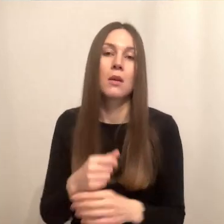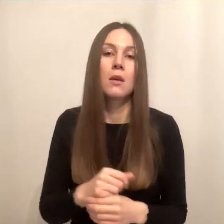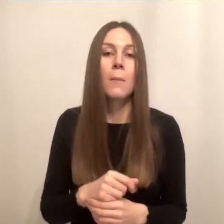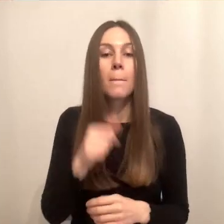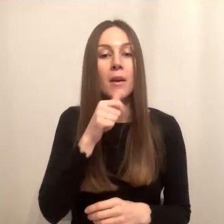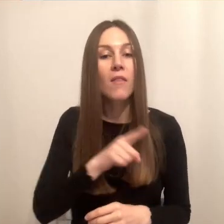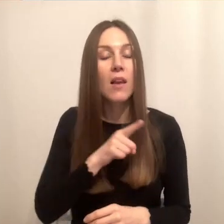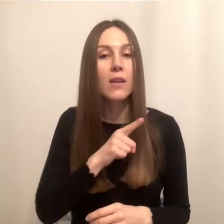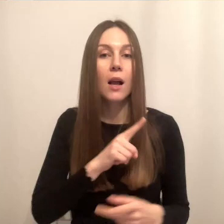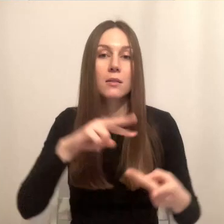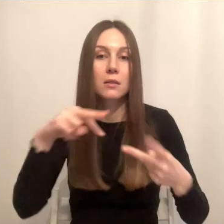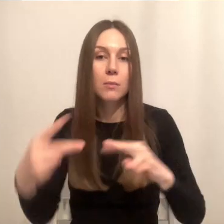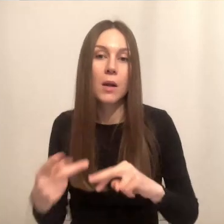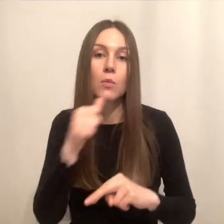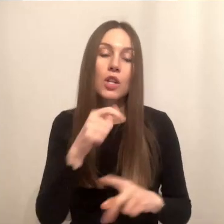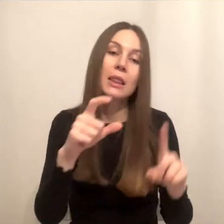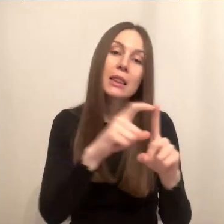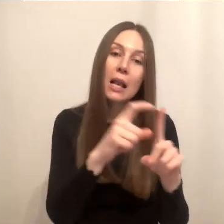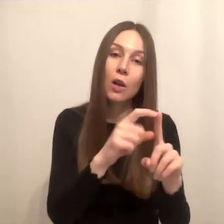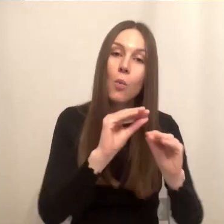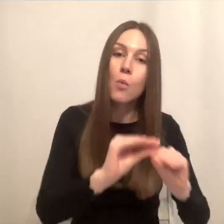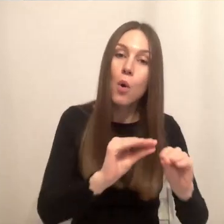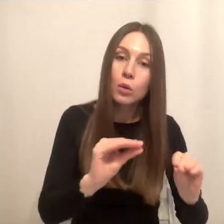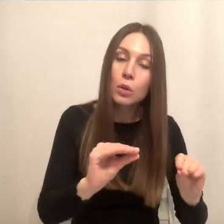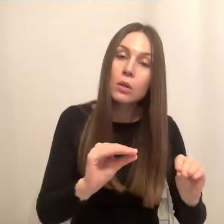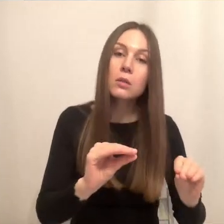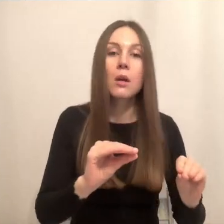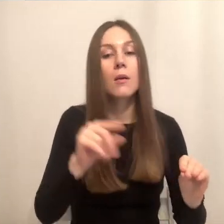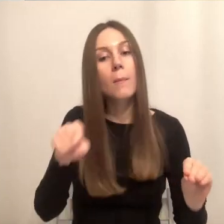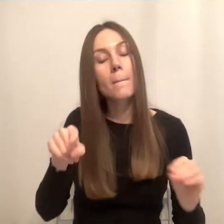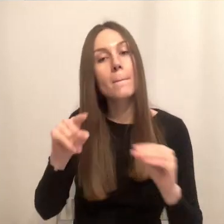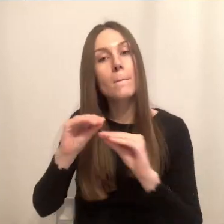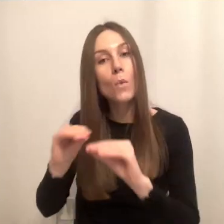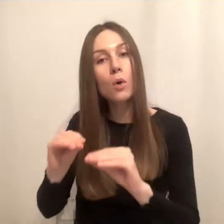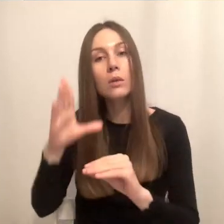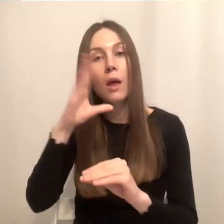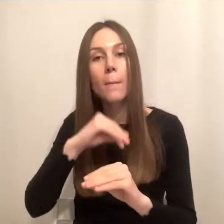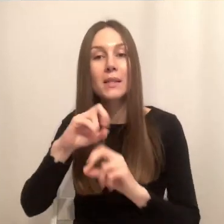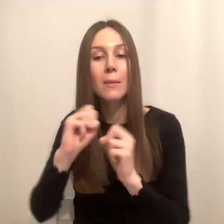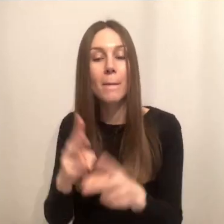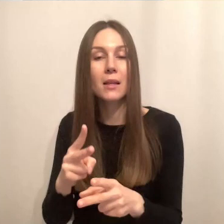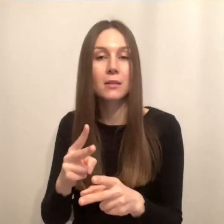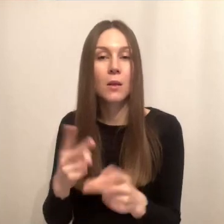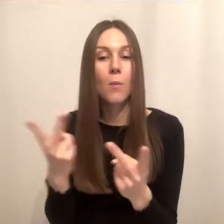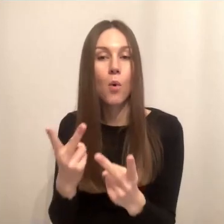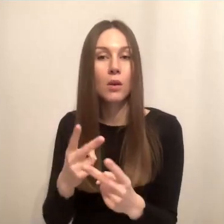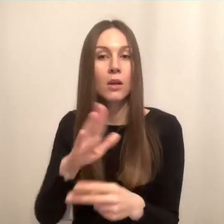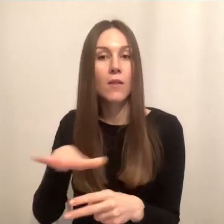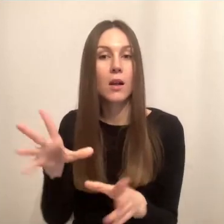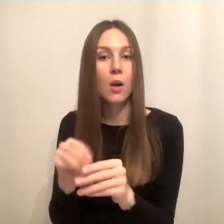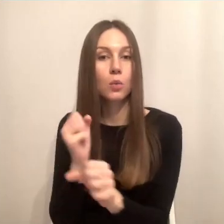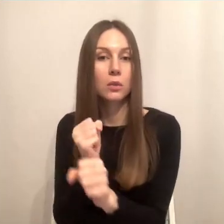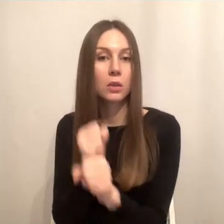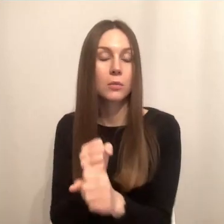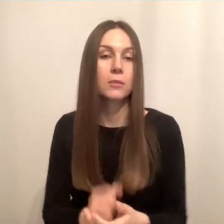iš dalykininko į mokytą, kuris geba dirbti su specialių ugdymo poreikių vaikais. Ponia Daiva,